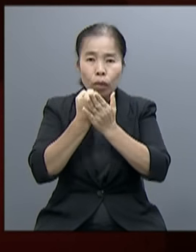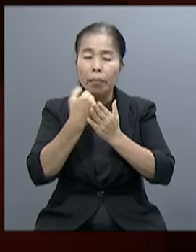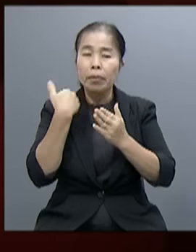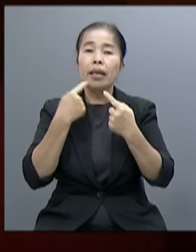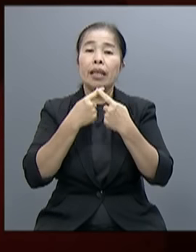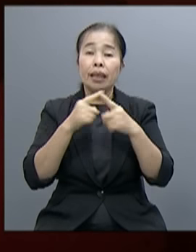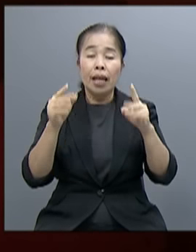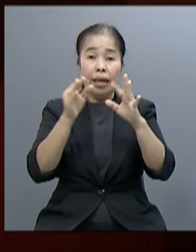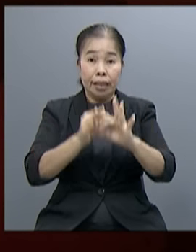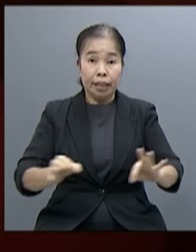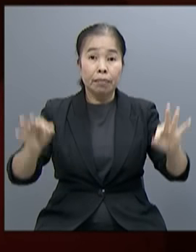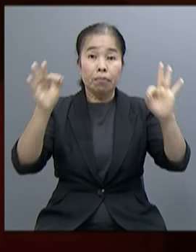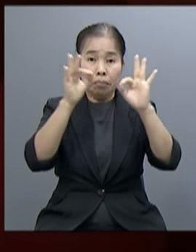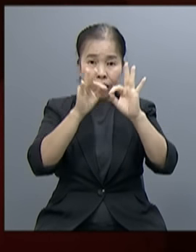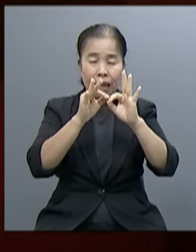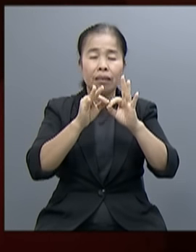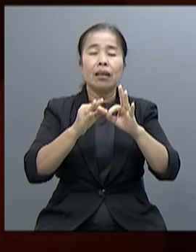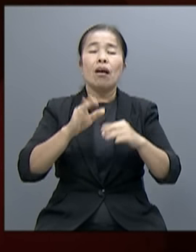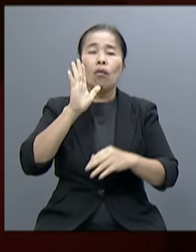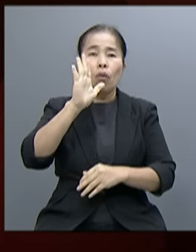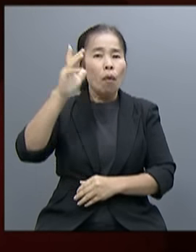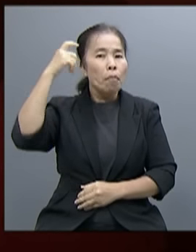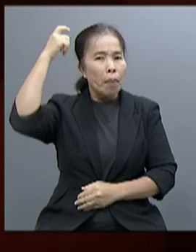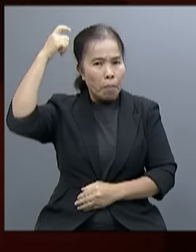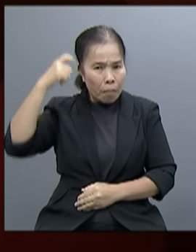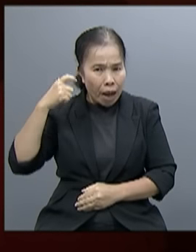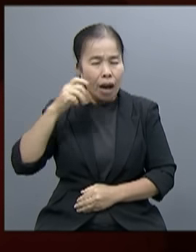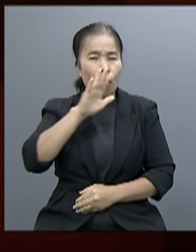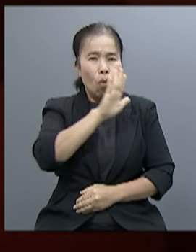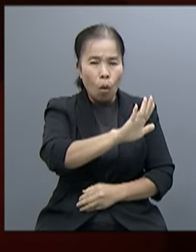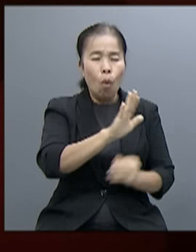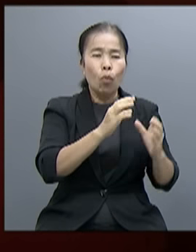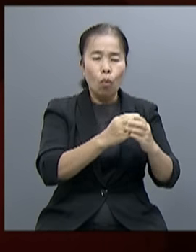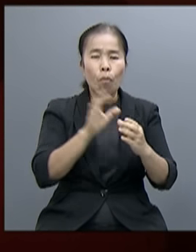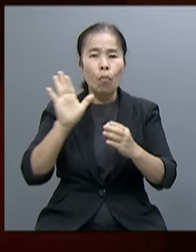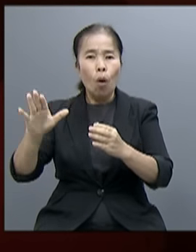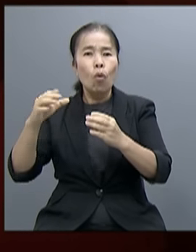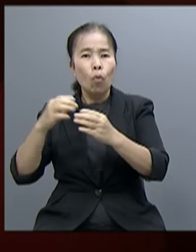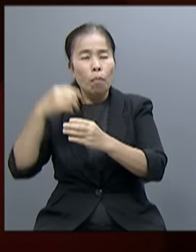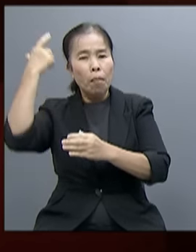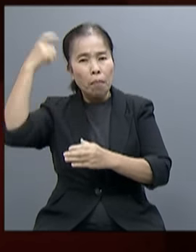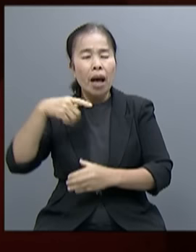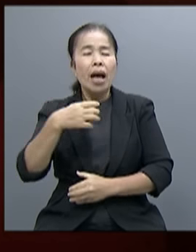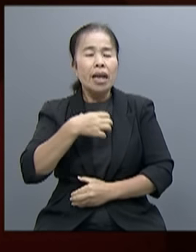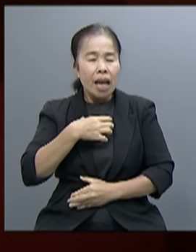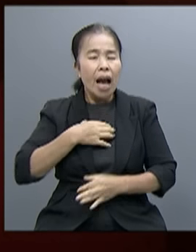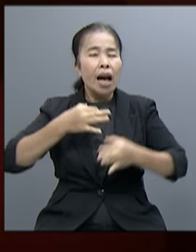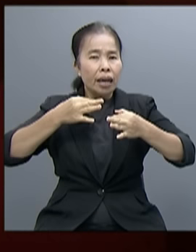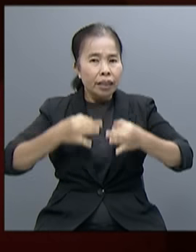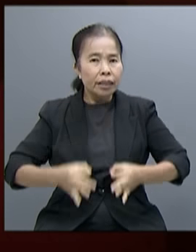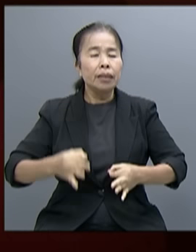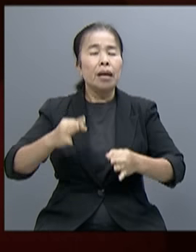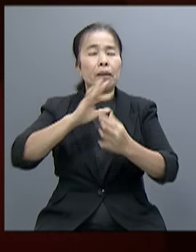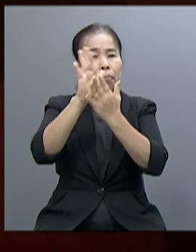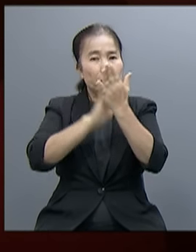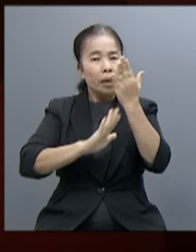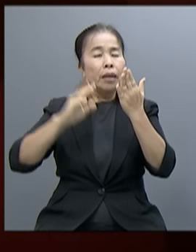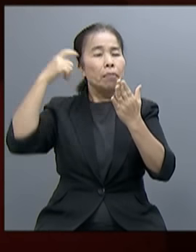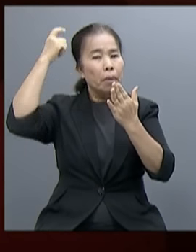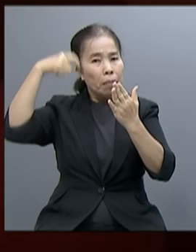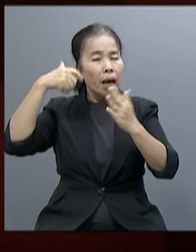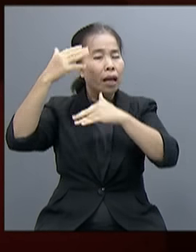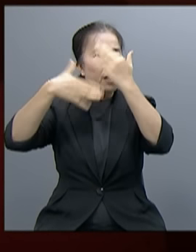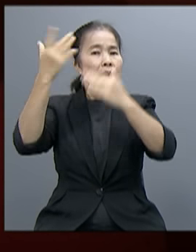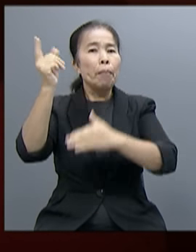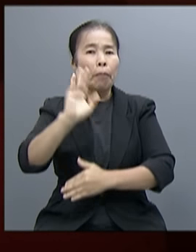ต้องอยู่ที่คู่ขัดแย้งในพม่าเองนะครับว่าเขาจะตัดสินใจชะตาชีวิตของประเทศเขาเนี่ยอย่างไรซึ่งตอนนี้มันอยู่ในโหมดสง